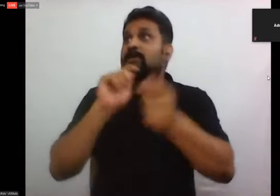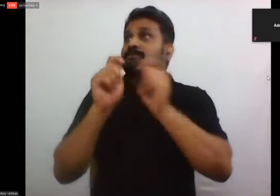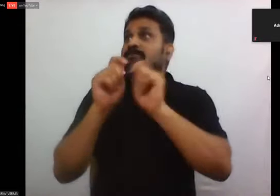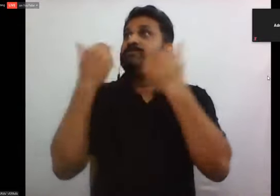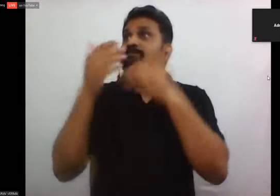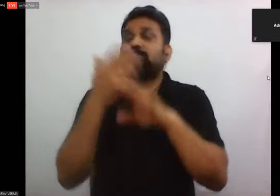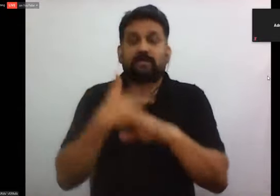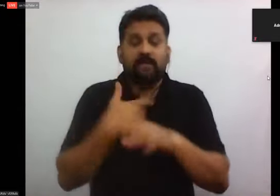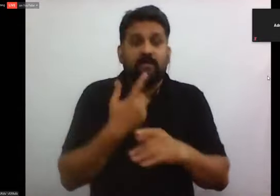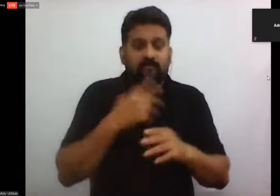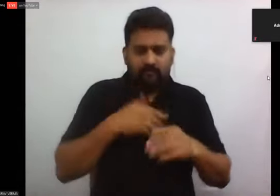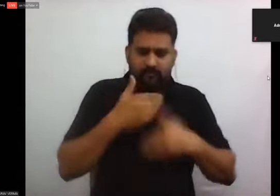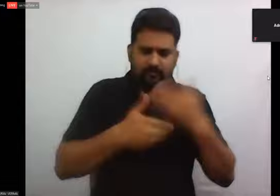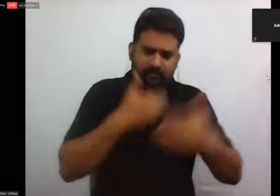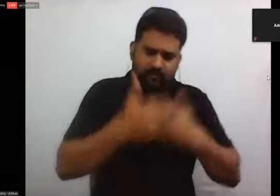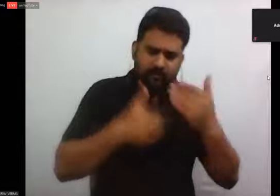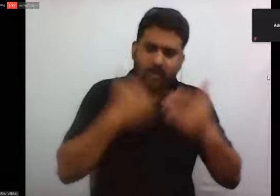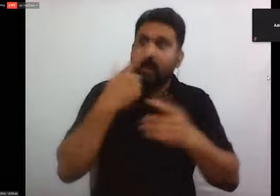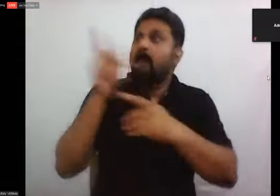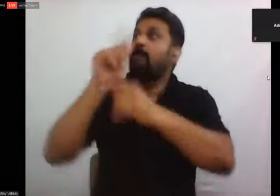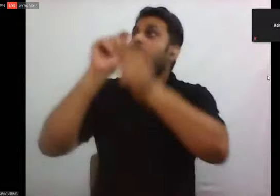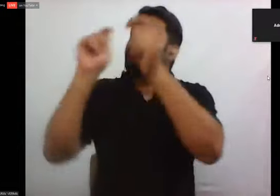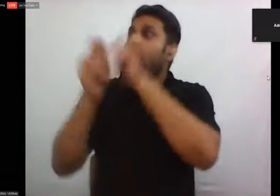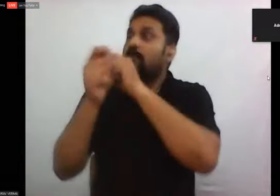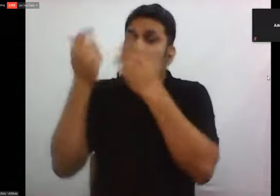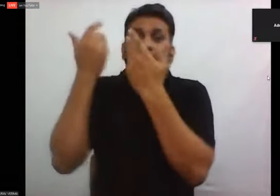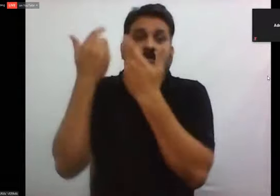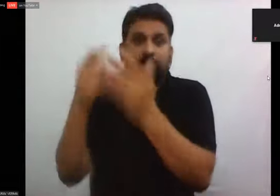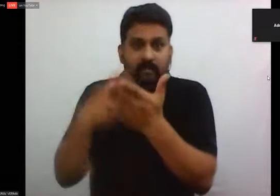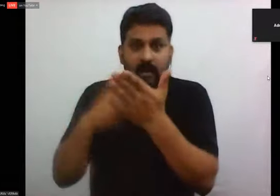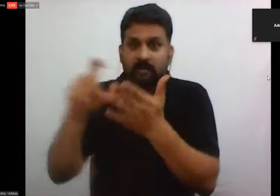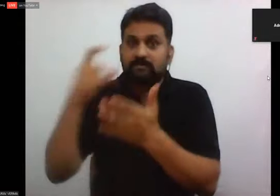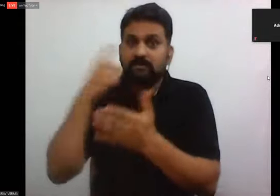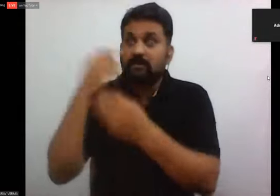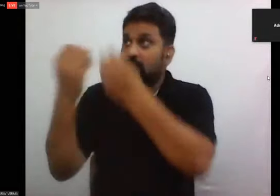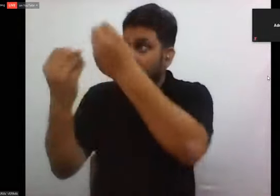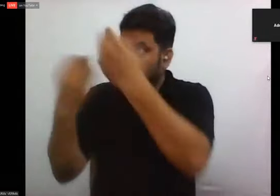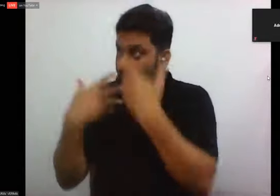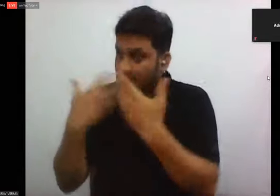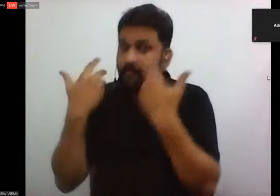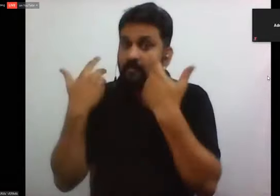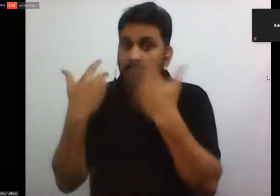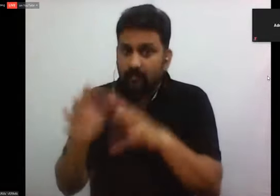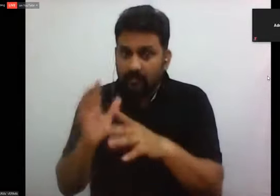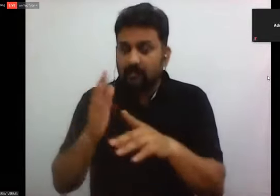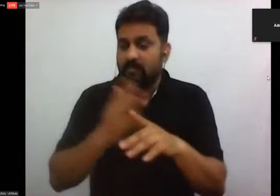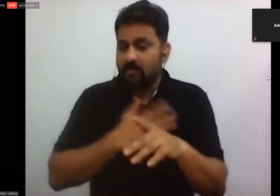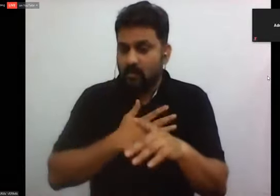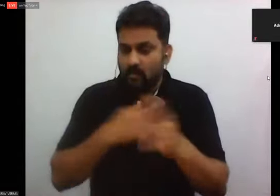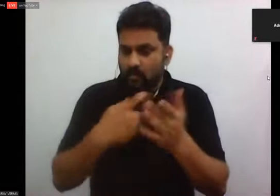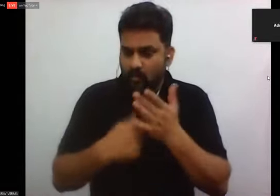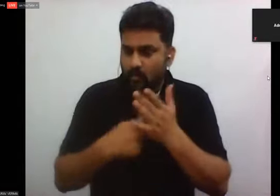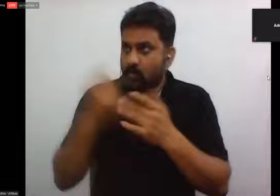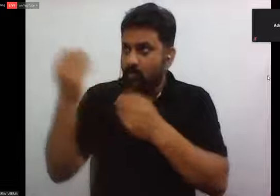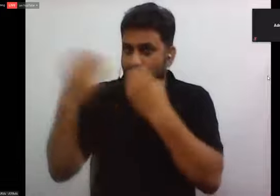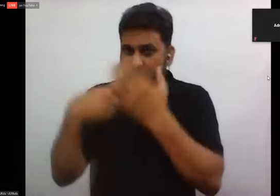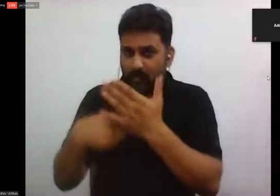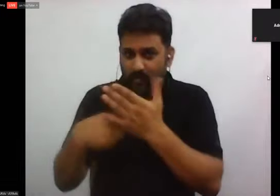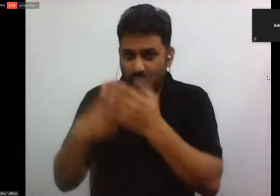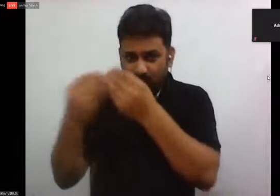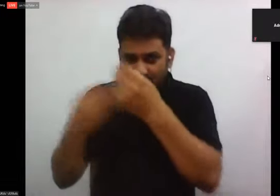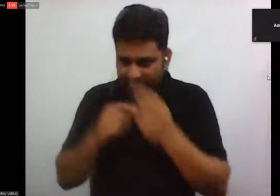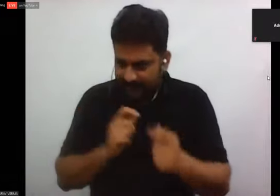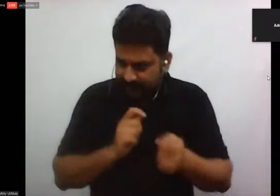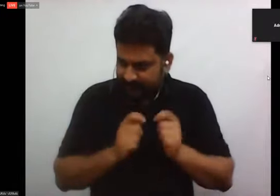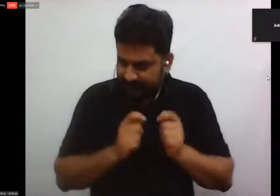के दौरान आता है और आरसीआई से हमको इंफॉर्मेशन मिलती है कि हमको हमारे रूल्स जिस तरह से चेंज करने